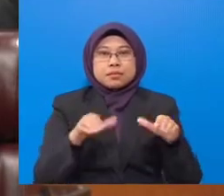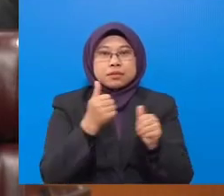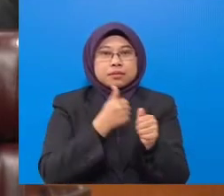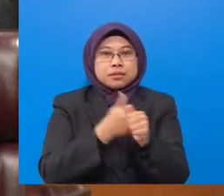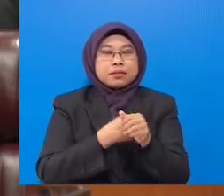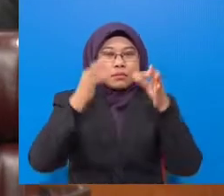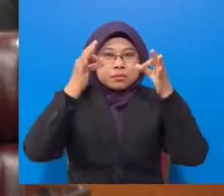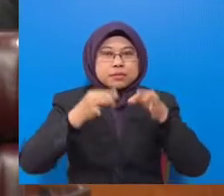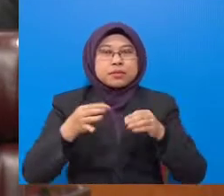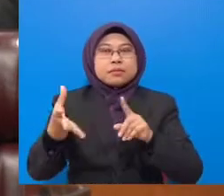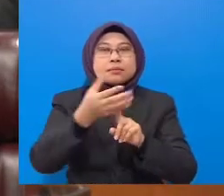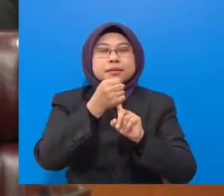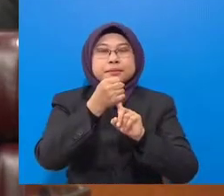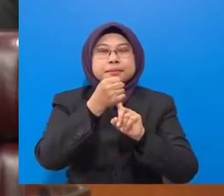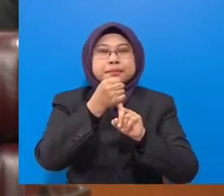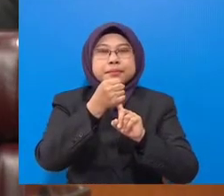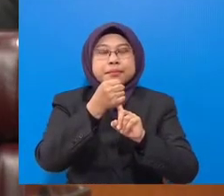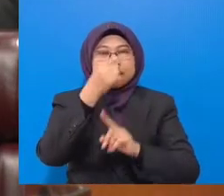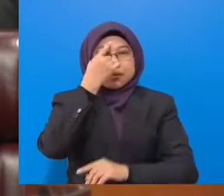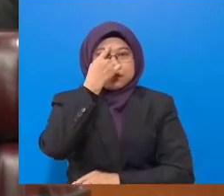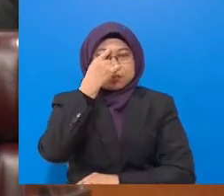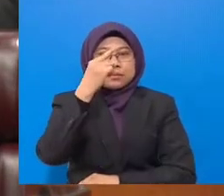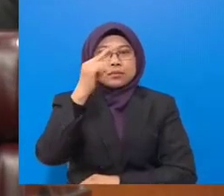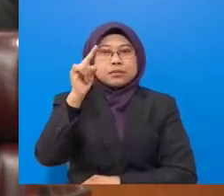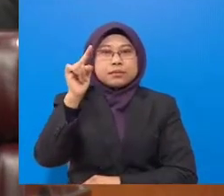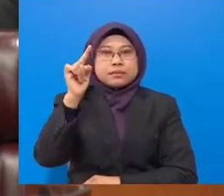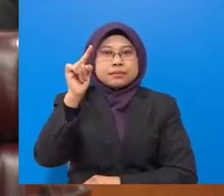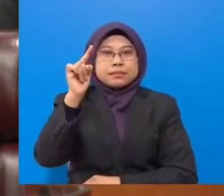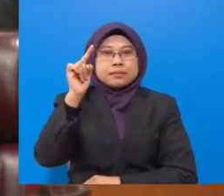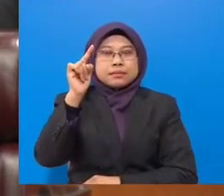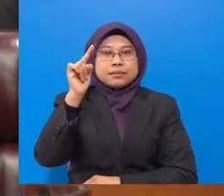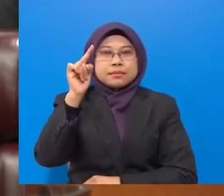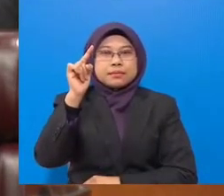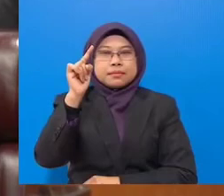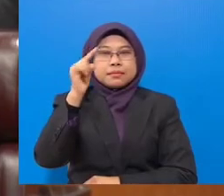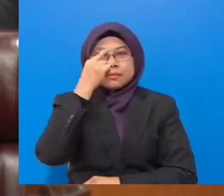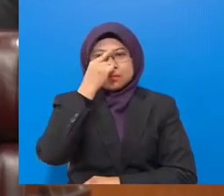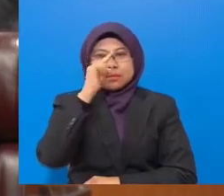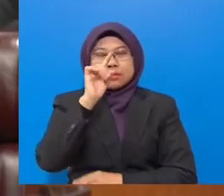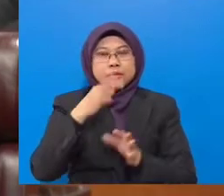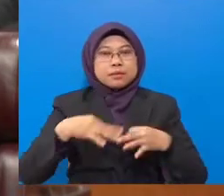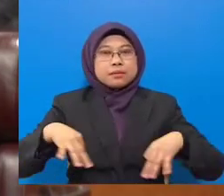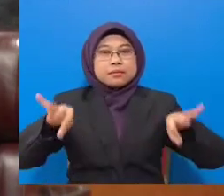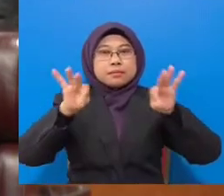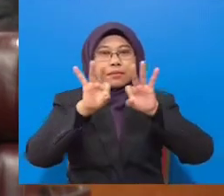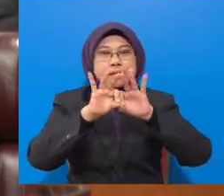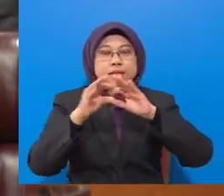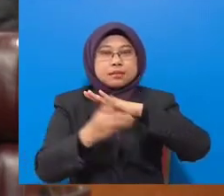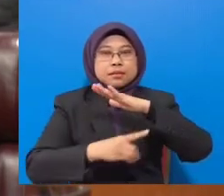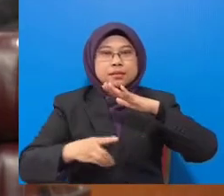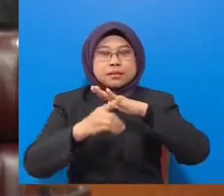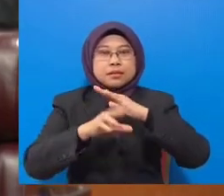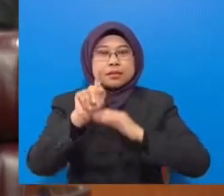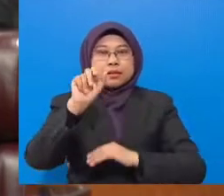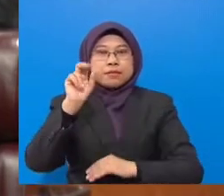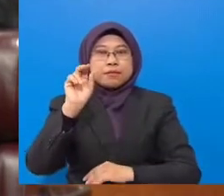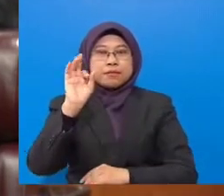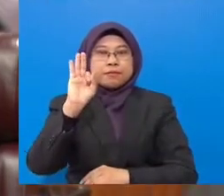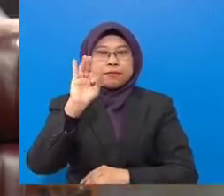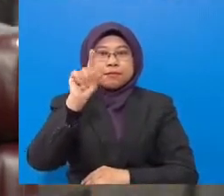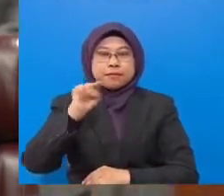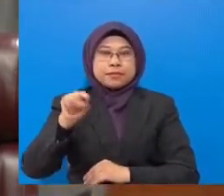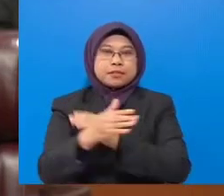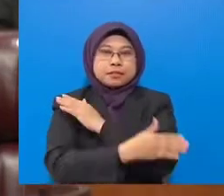Setiap keputusan yang dicapai untuk aspek yang terpenting dalam Dasa Tahfidz negara yaitu